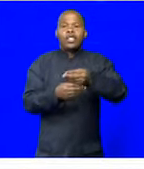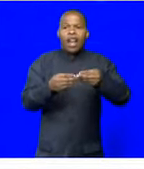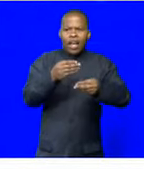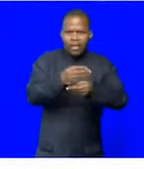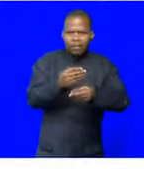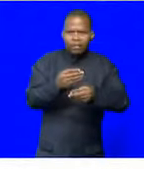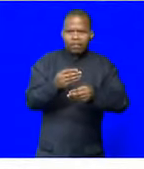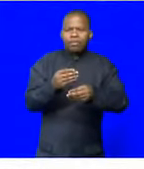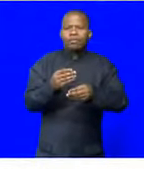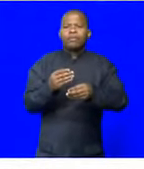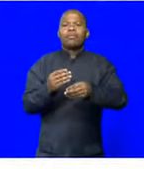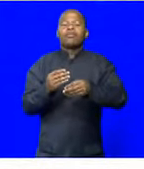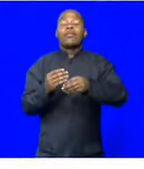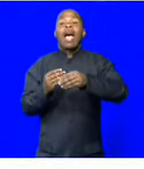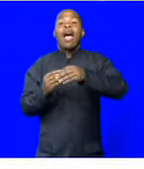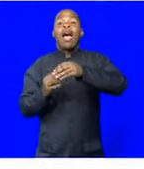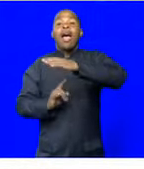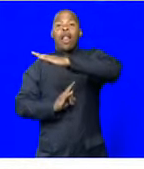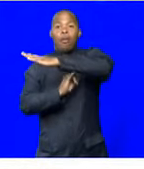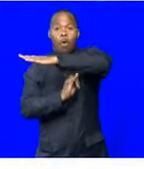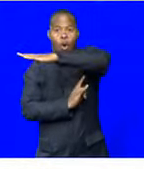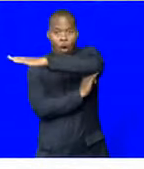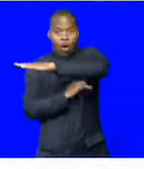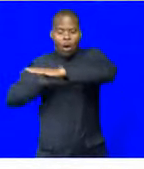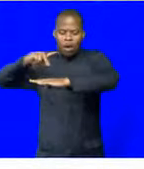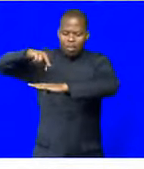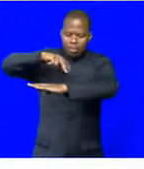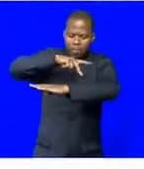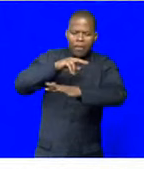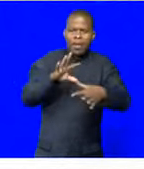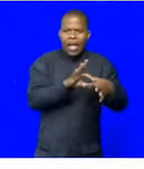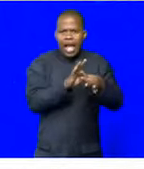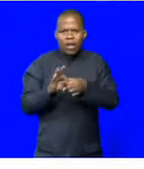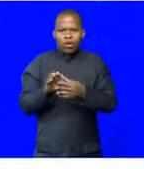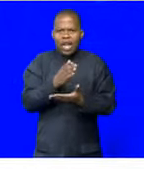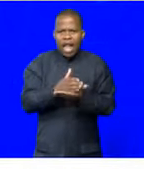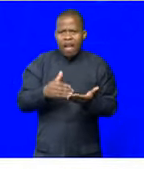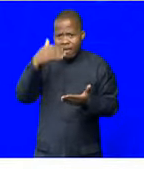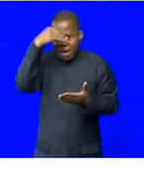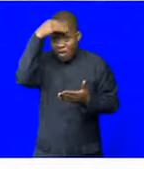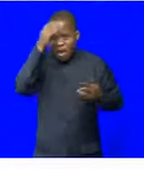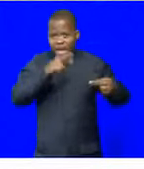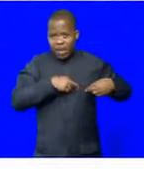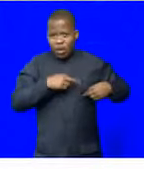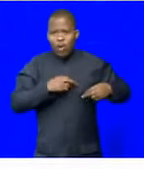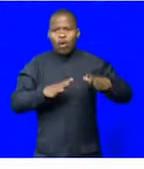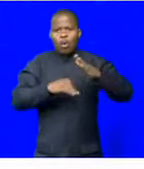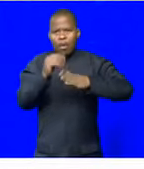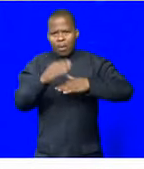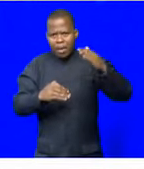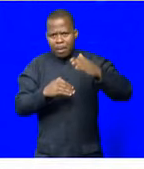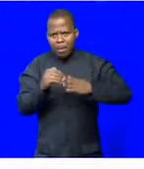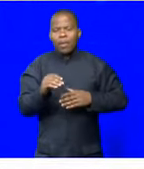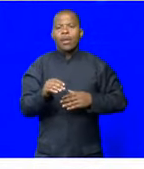lesingonini emagumetseni footbridge sona sifundwe ku-microproject nga-1.4